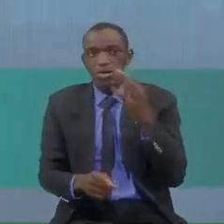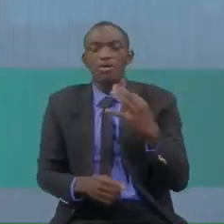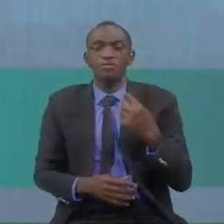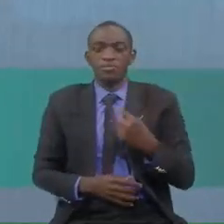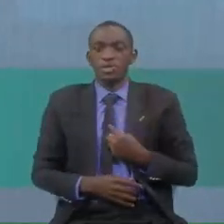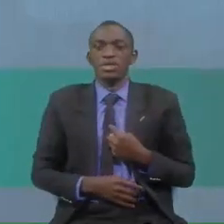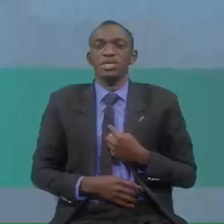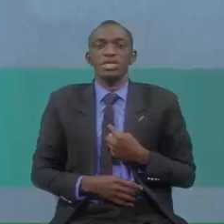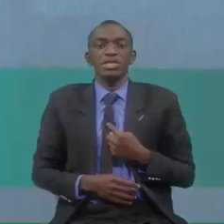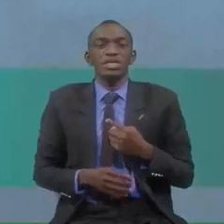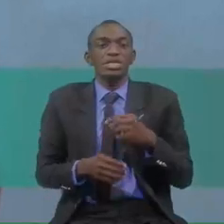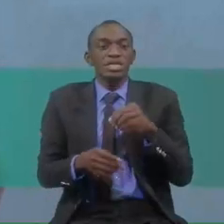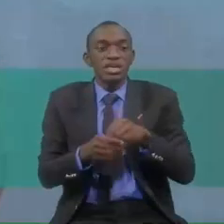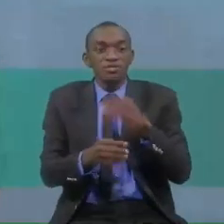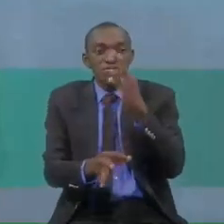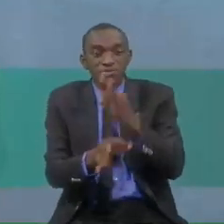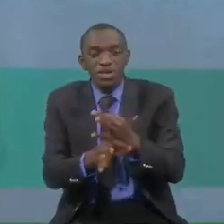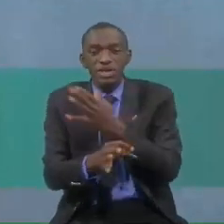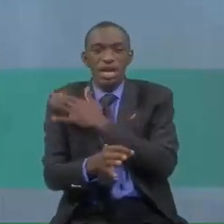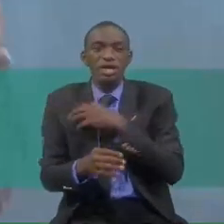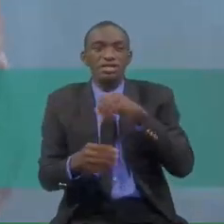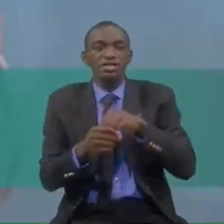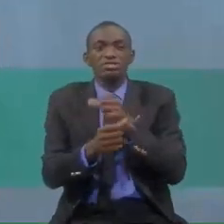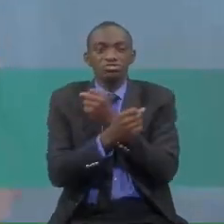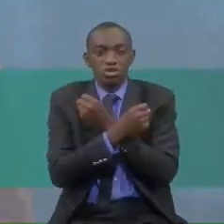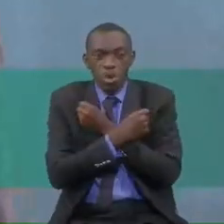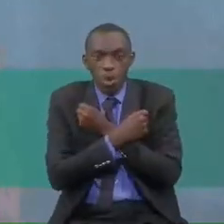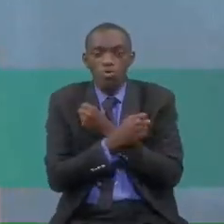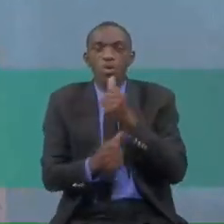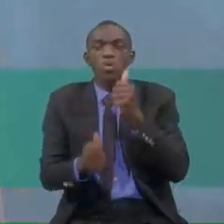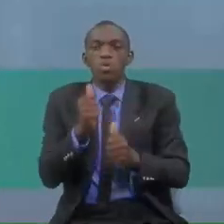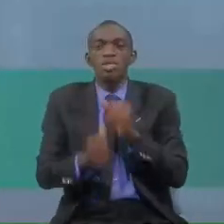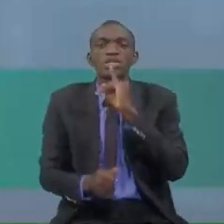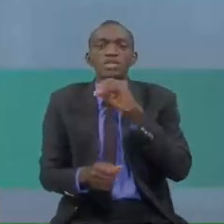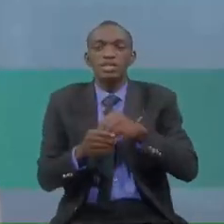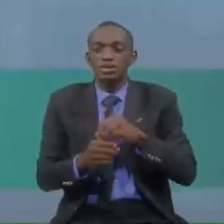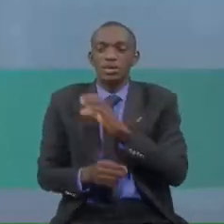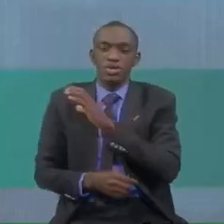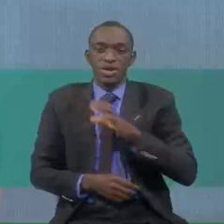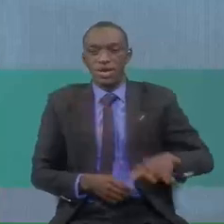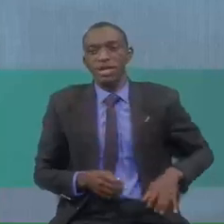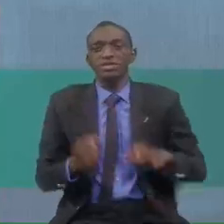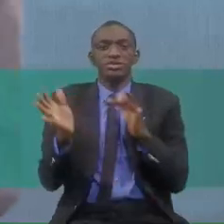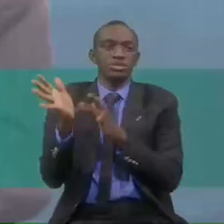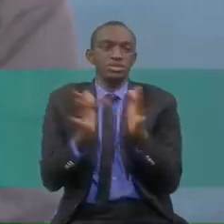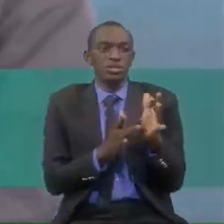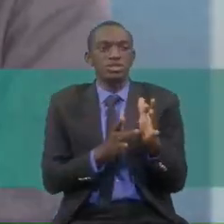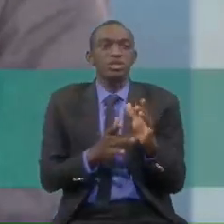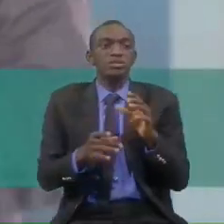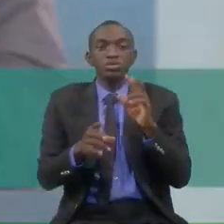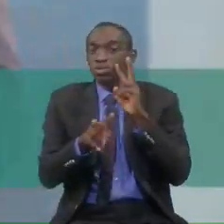modèle des saines paroles que tu as reçues de moi. Voilà le verset